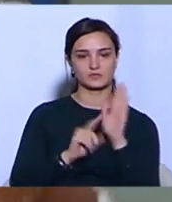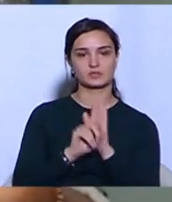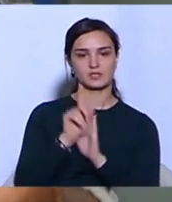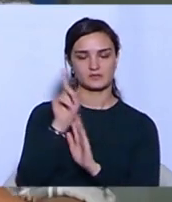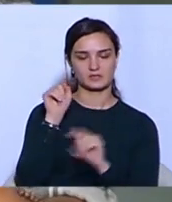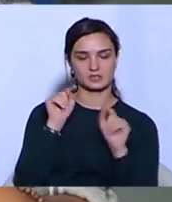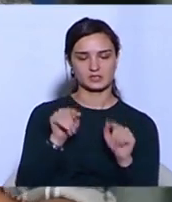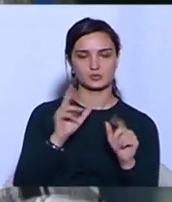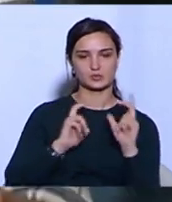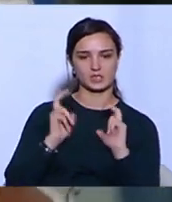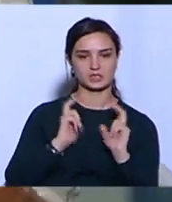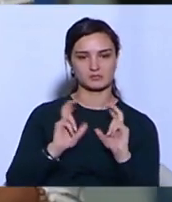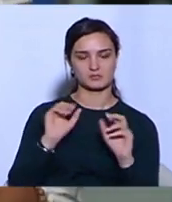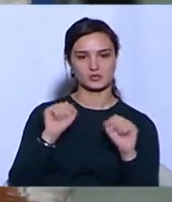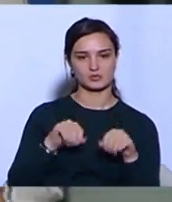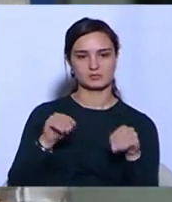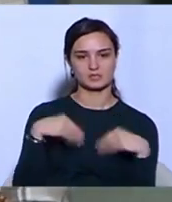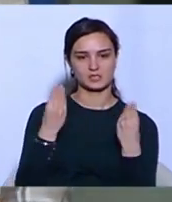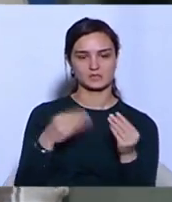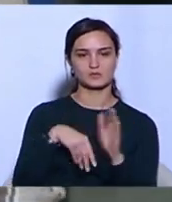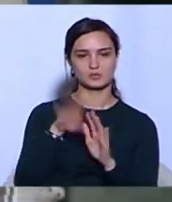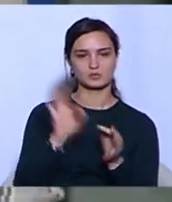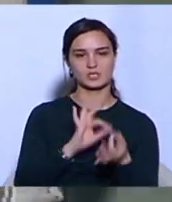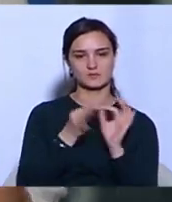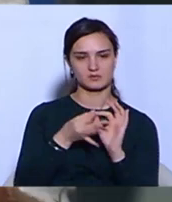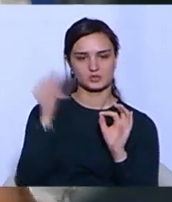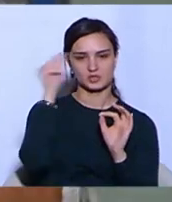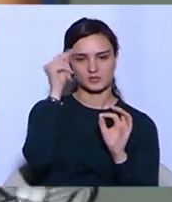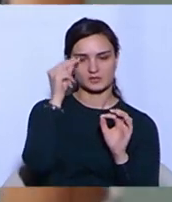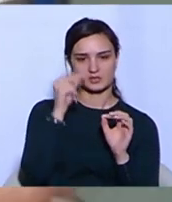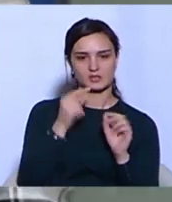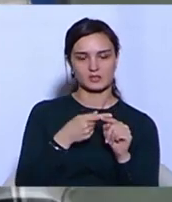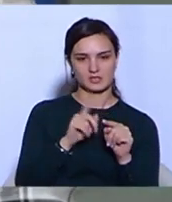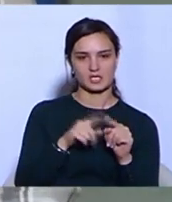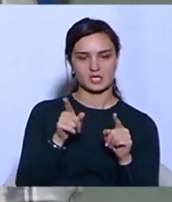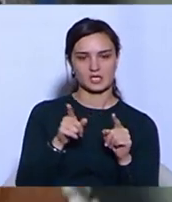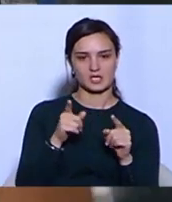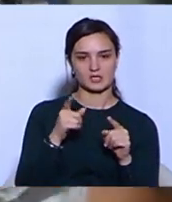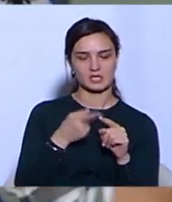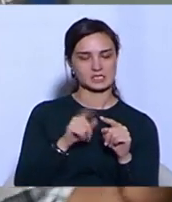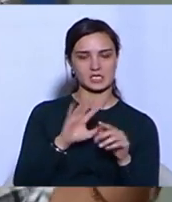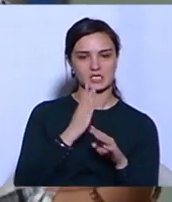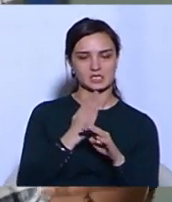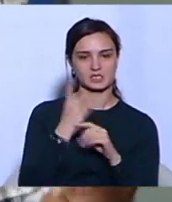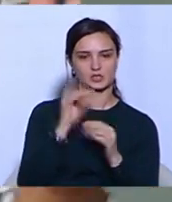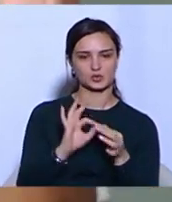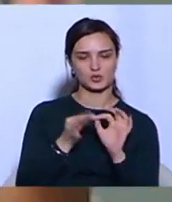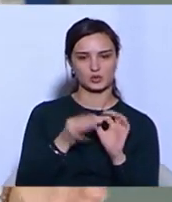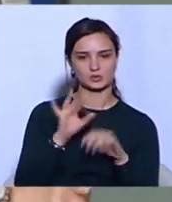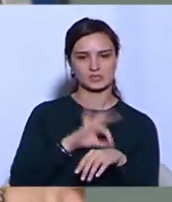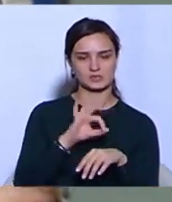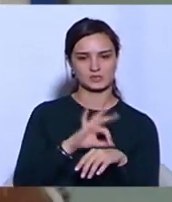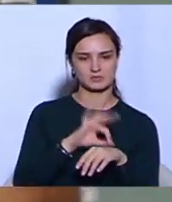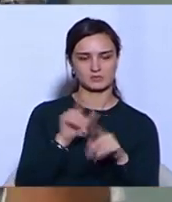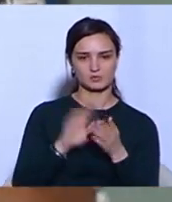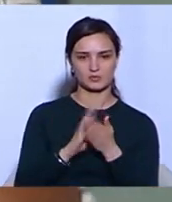ჩვენი პრეზენტაცია სტუდენტებს საშუალებას აძლევს უფრო დაწვრილებით შეისწავლონ აუტიზმი, რადგან ეს არ არის ერთი კონკრეტული სიმპტომის